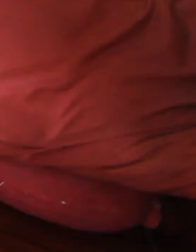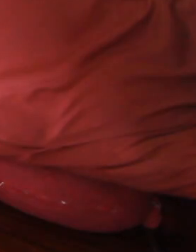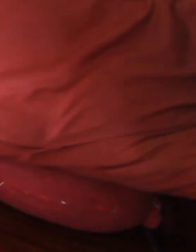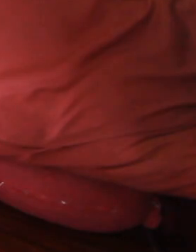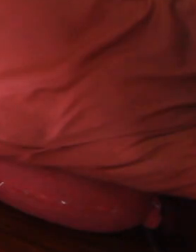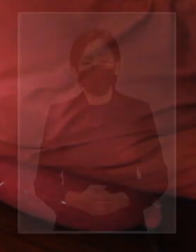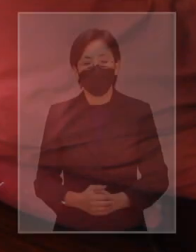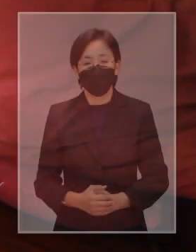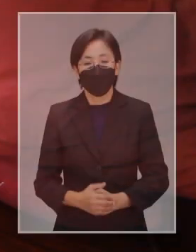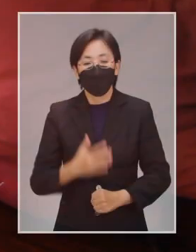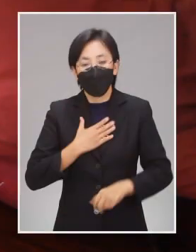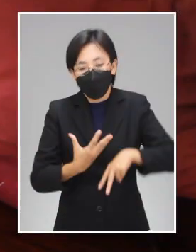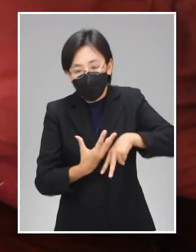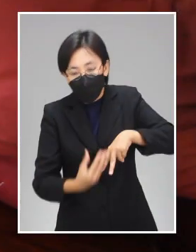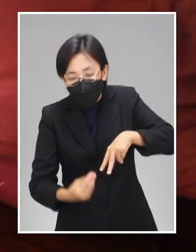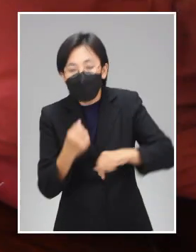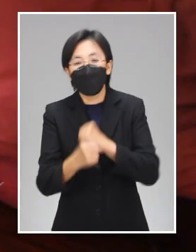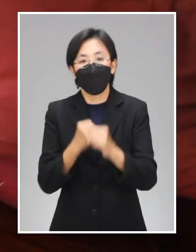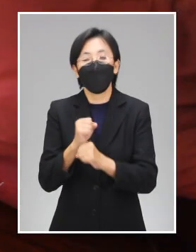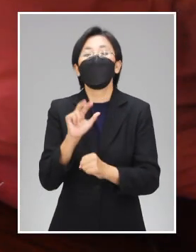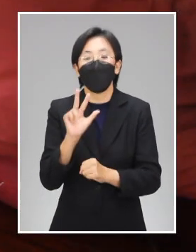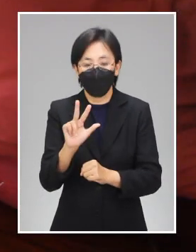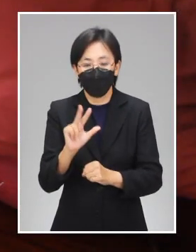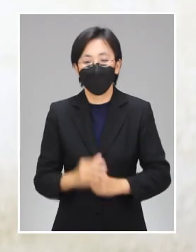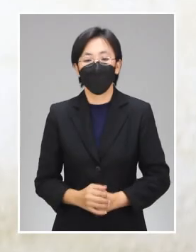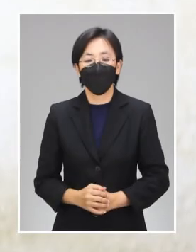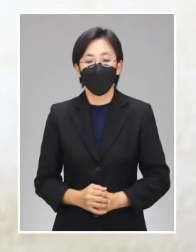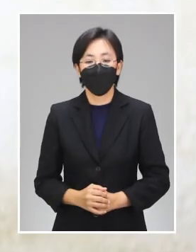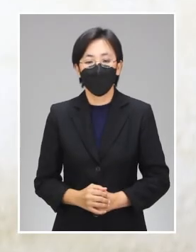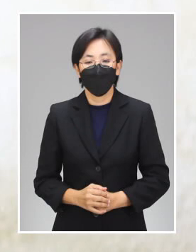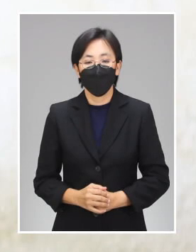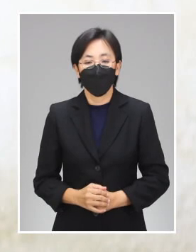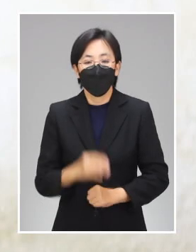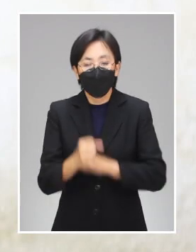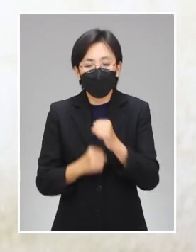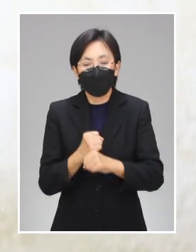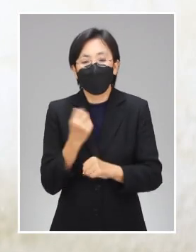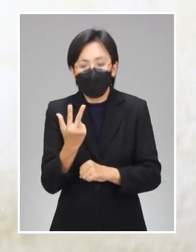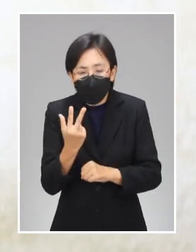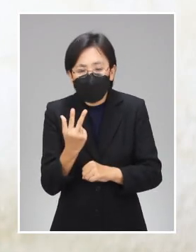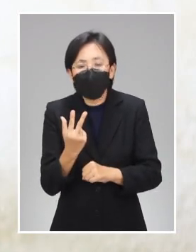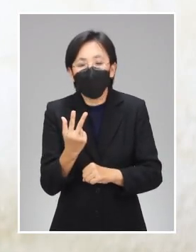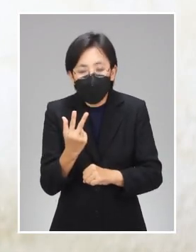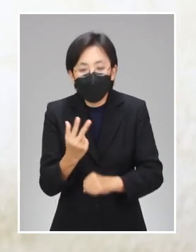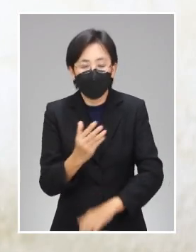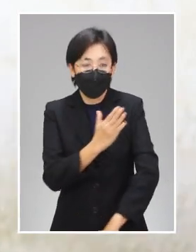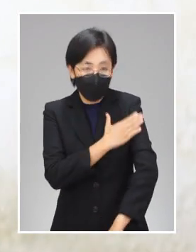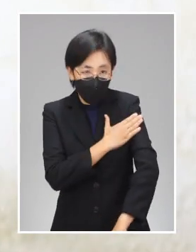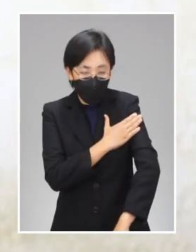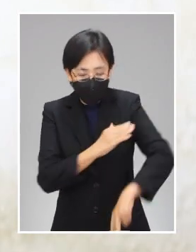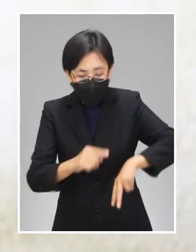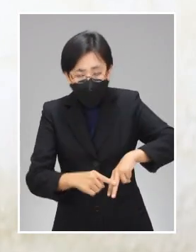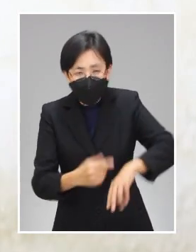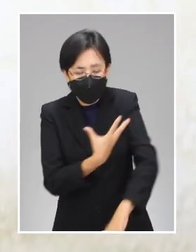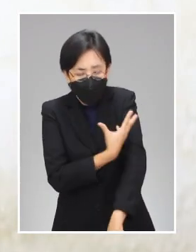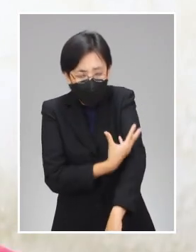เป็นโปลิโอตอนอายุ3ขวบครับกินแรกๆ3ขวบนี่คือมันรีบไปหมดเล